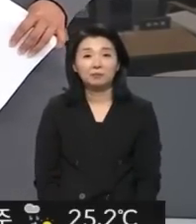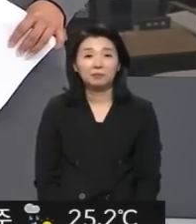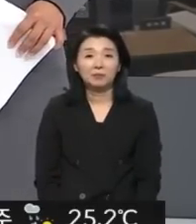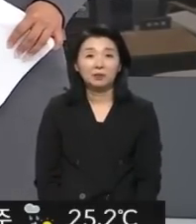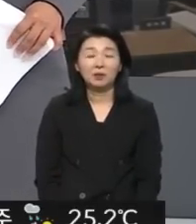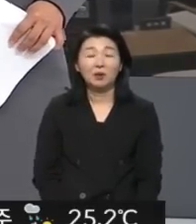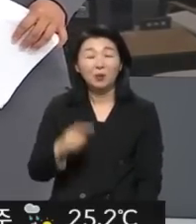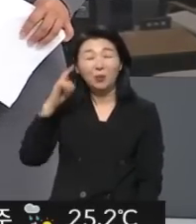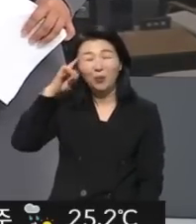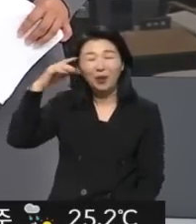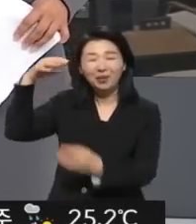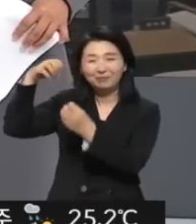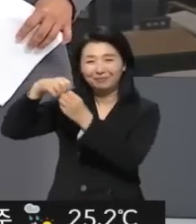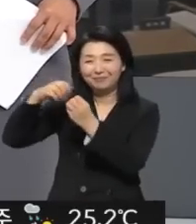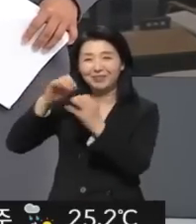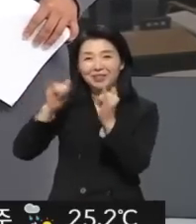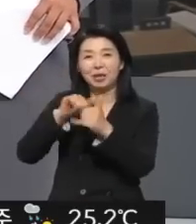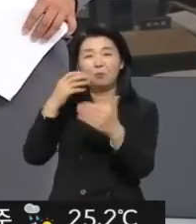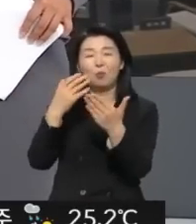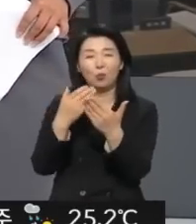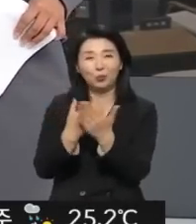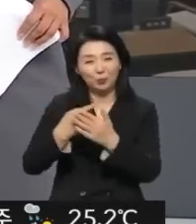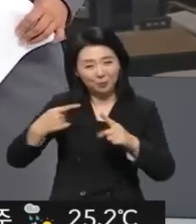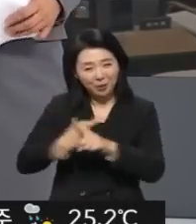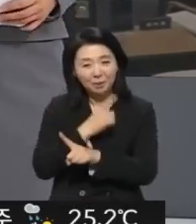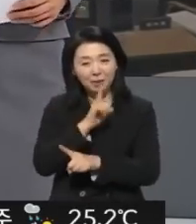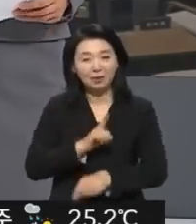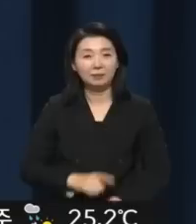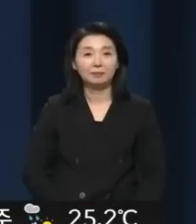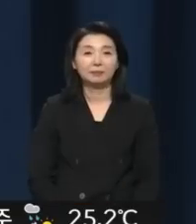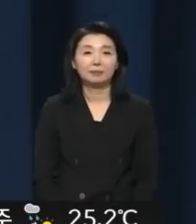다 잡겠다 이렇게 선명성을 강조한 겁니다.